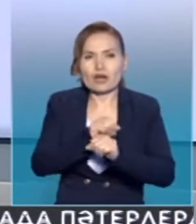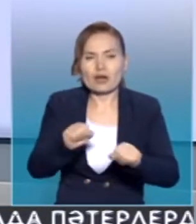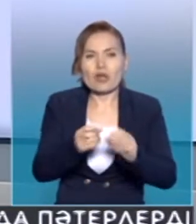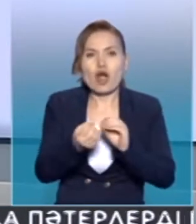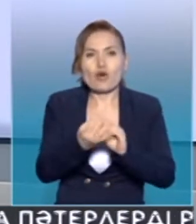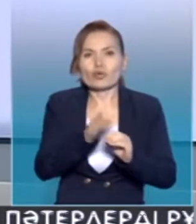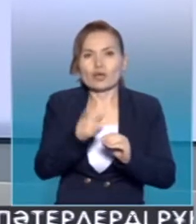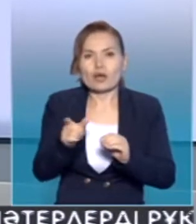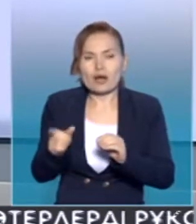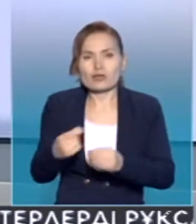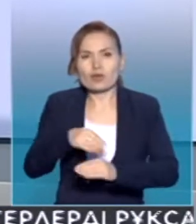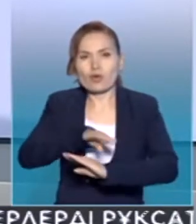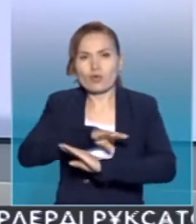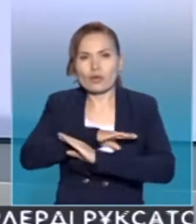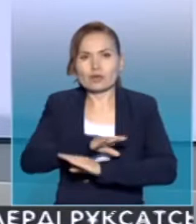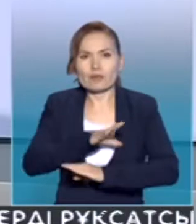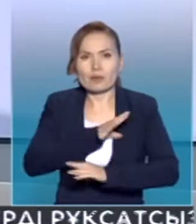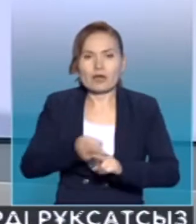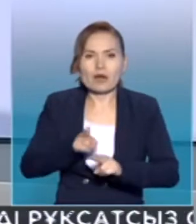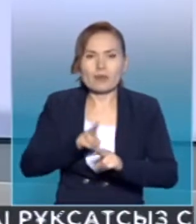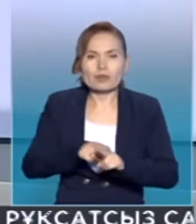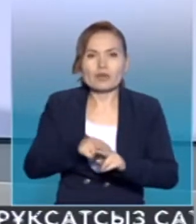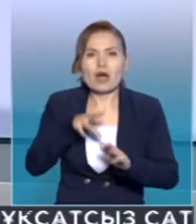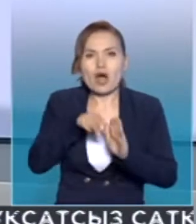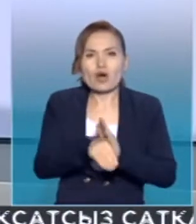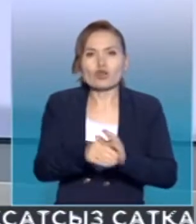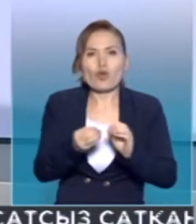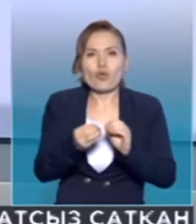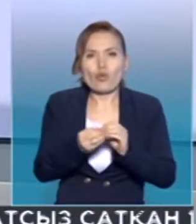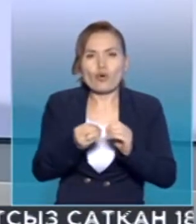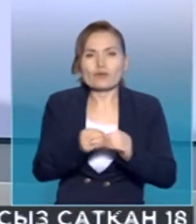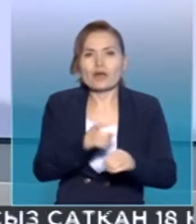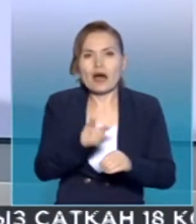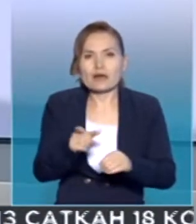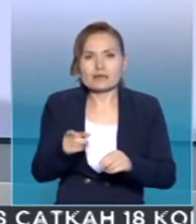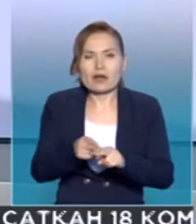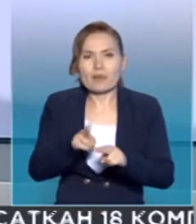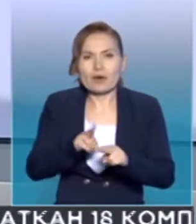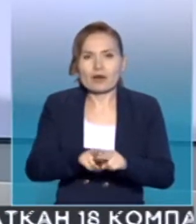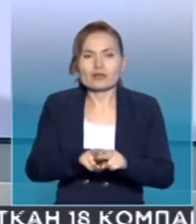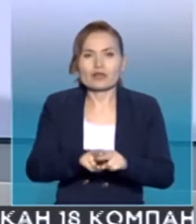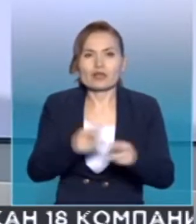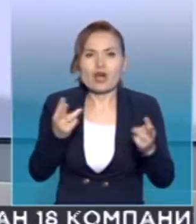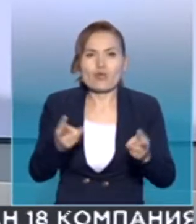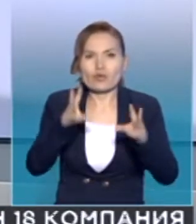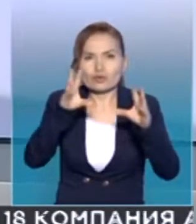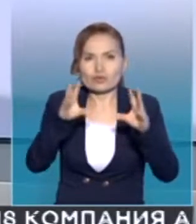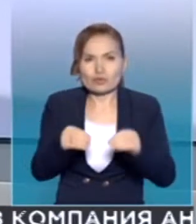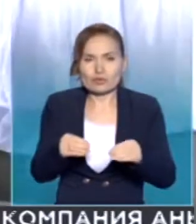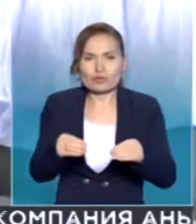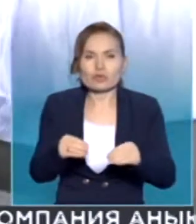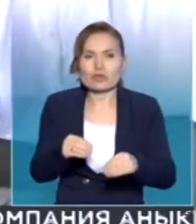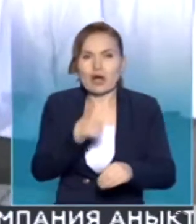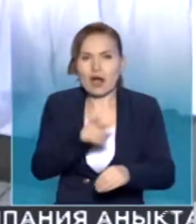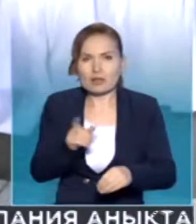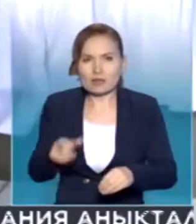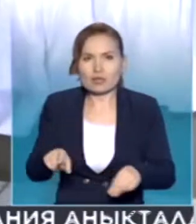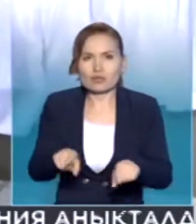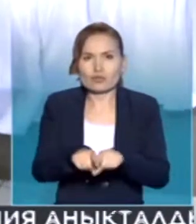адам өз өмірлерін құрбан етті. Оның ішінде 10 азамат алдыңғы шепте болған өрт сөндірушілер еді.